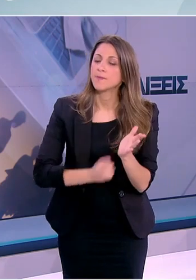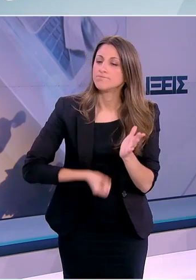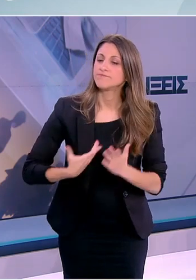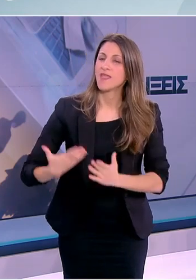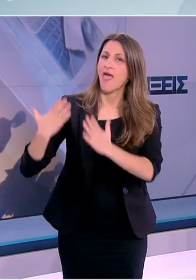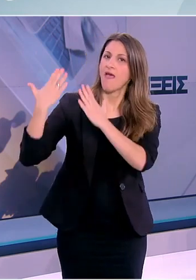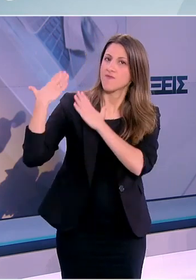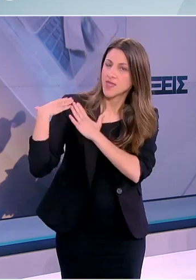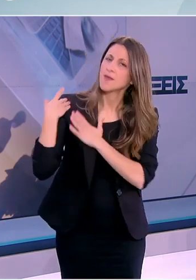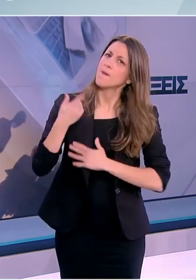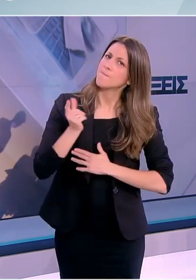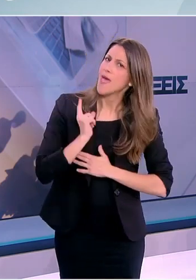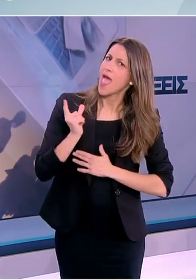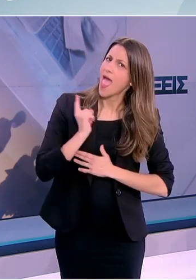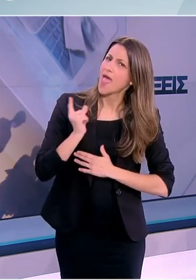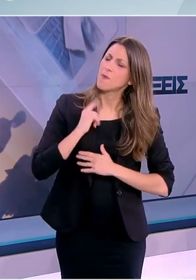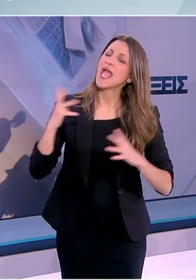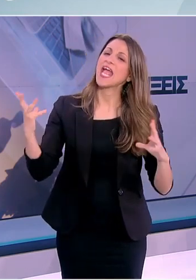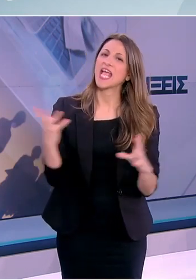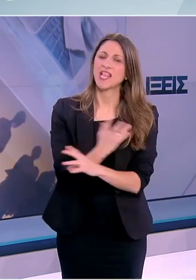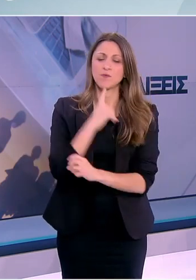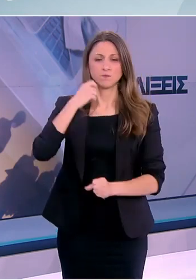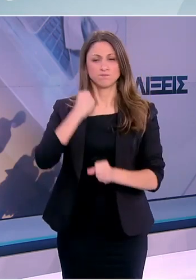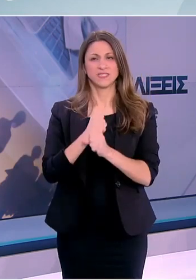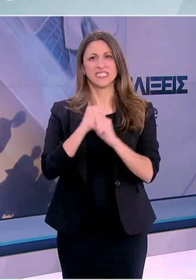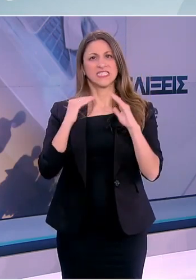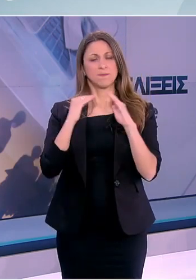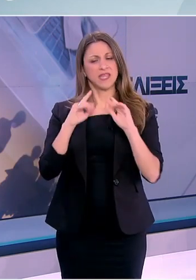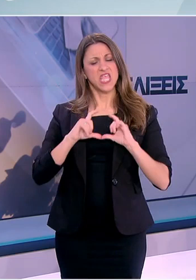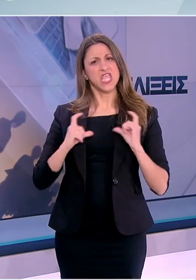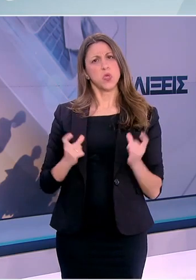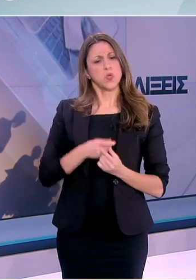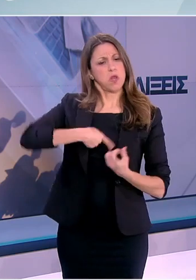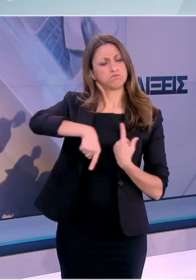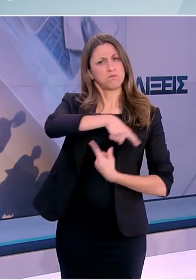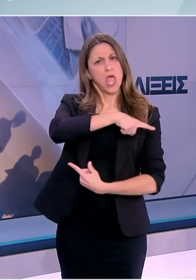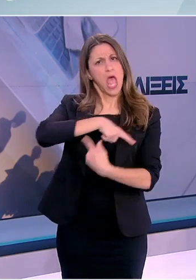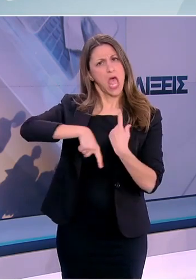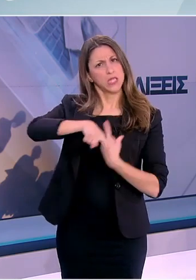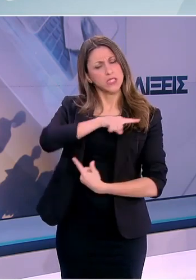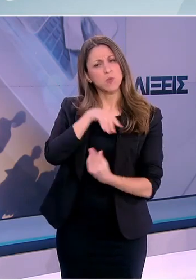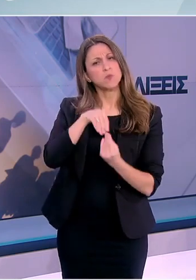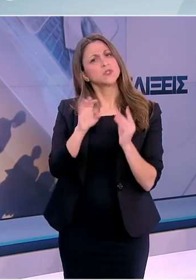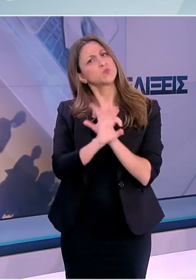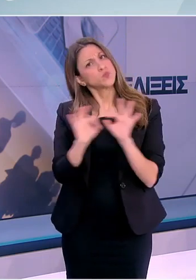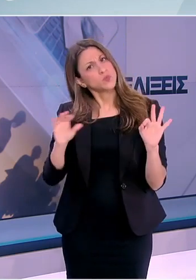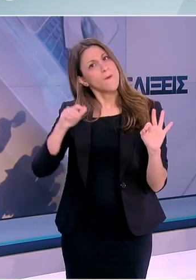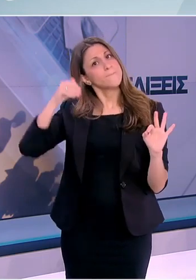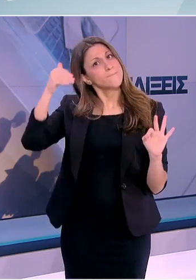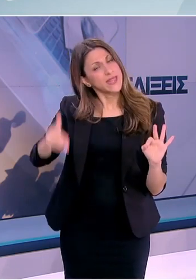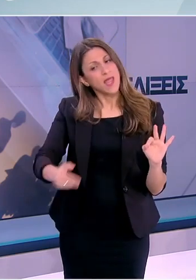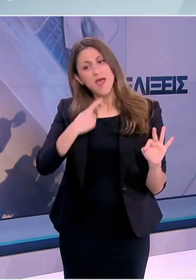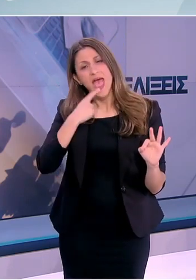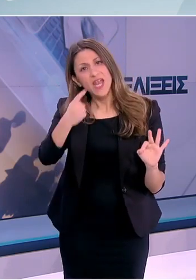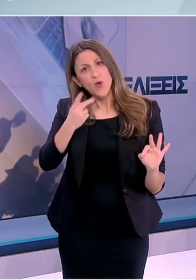με περισσή καρτερικότητα θα το περάσουμε στο σπίτι με τους συνανθρώπους μας, με την οικογένειά μας, με τους ανθρώπους που μένουμε μαζί. Ούτε